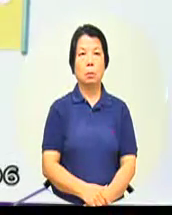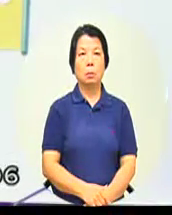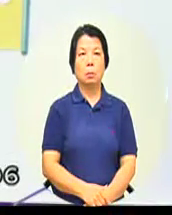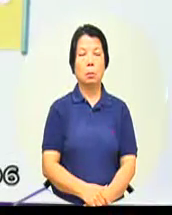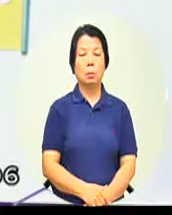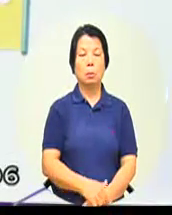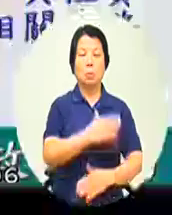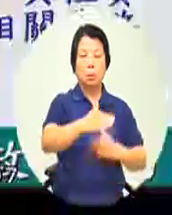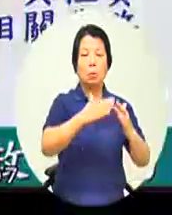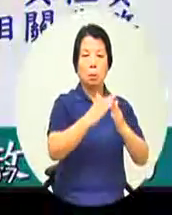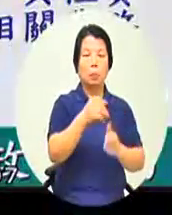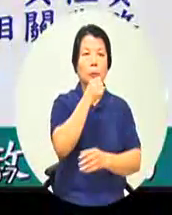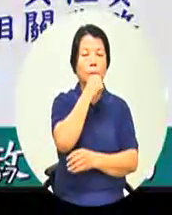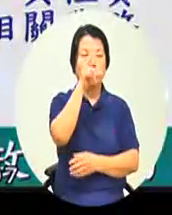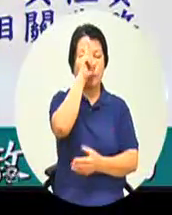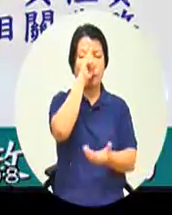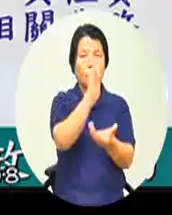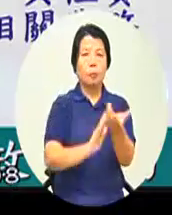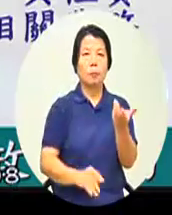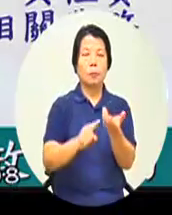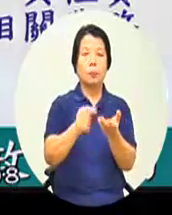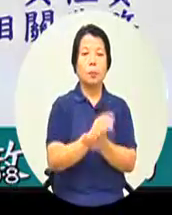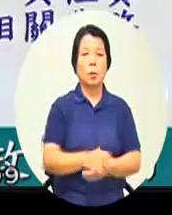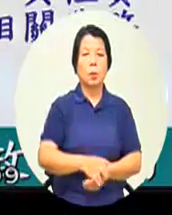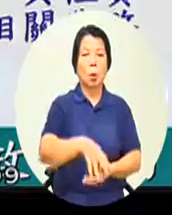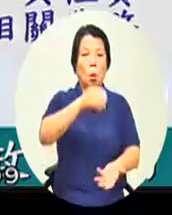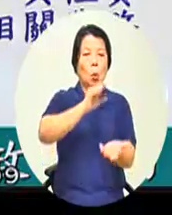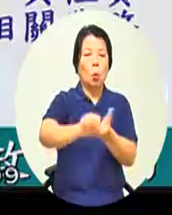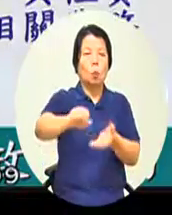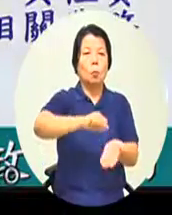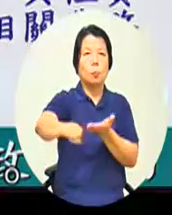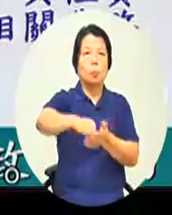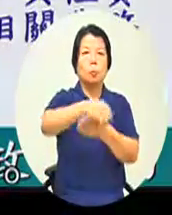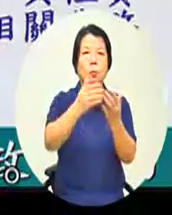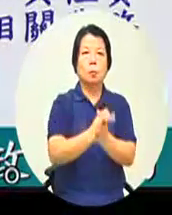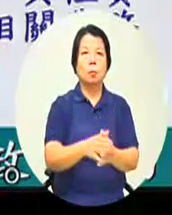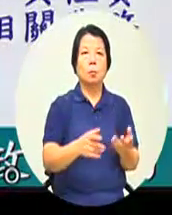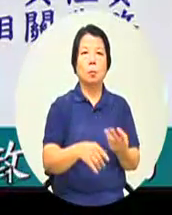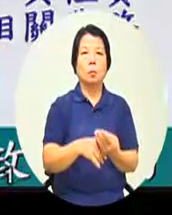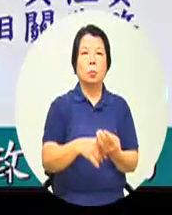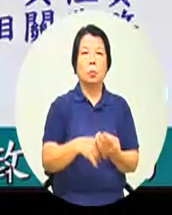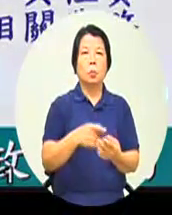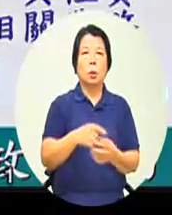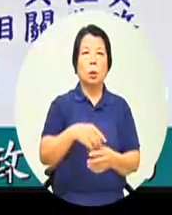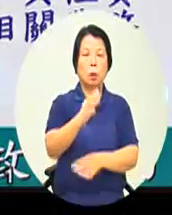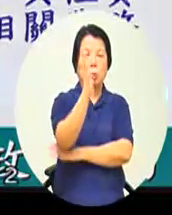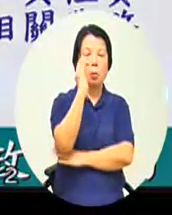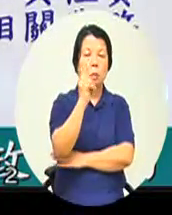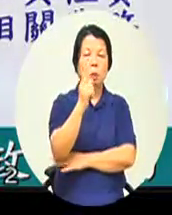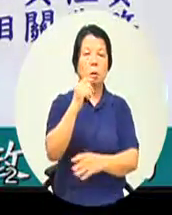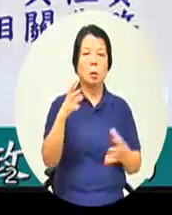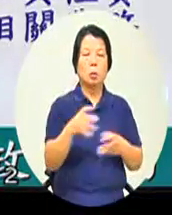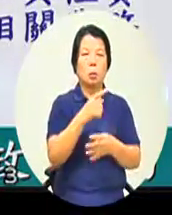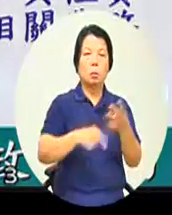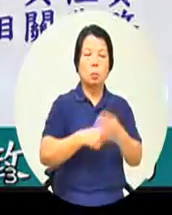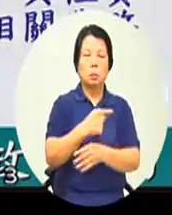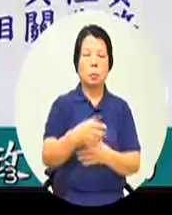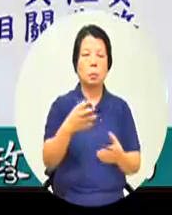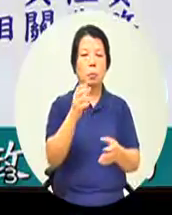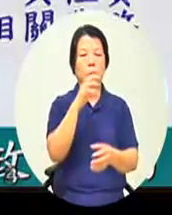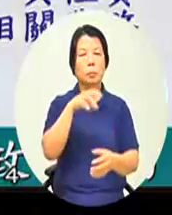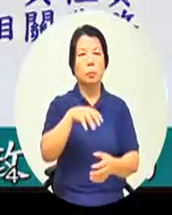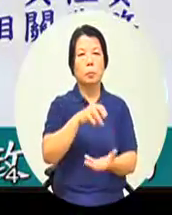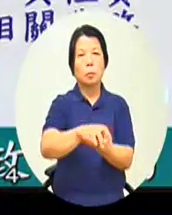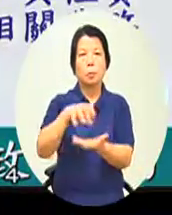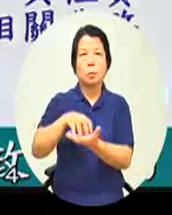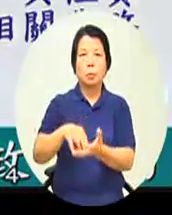学校营养午餐啊，招标业务系四五员工校外合作办理，你看也不是很奇怪吗？这